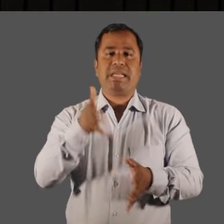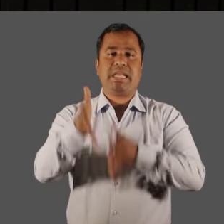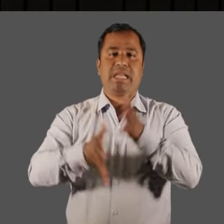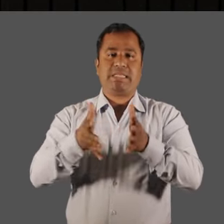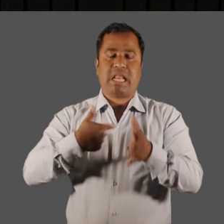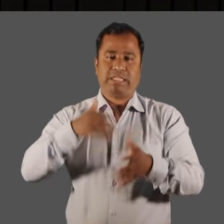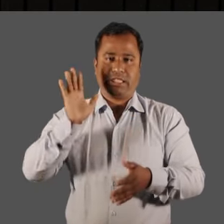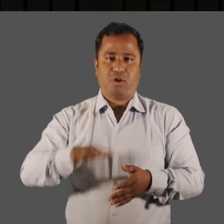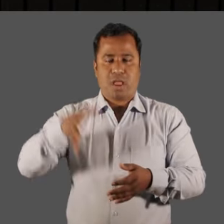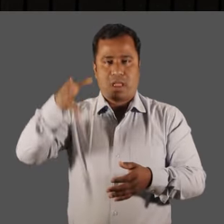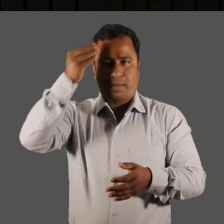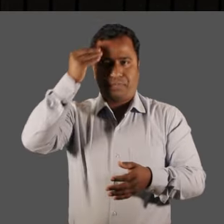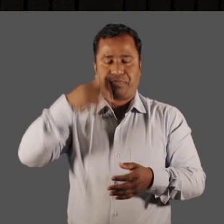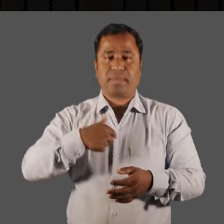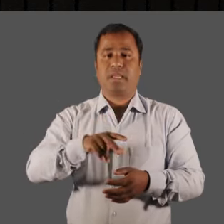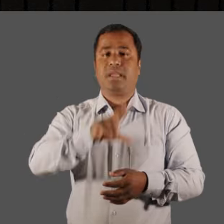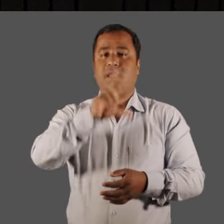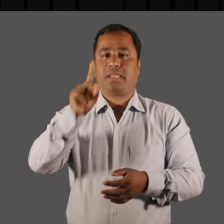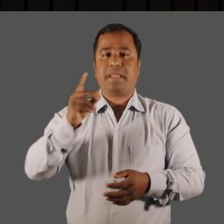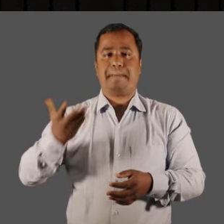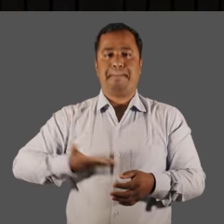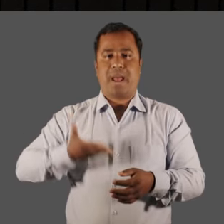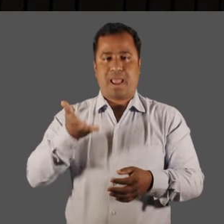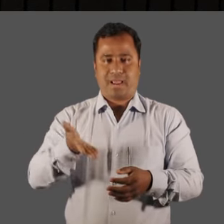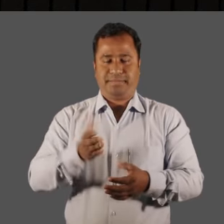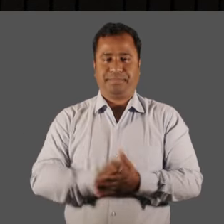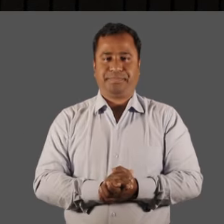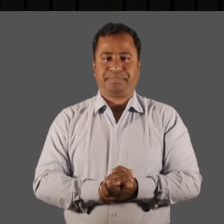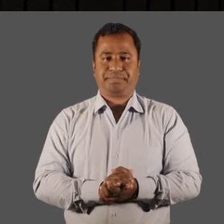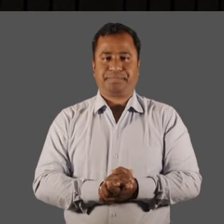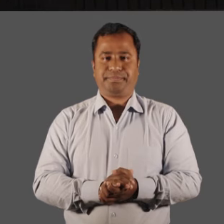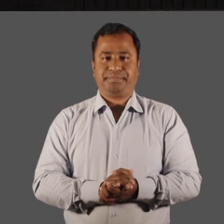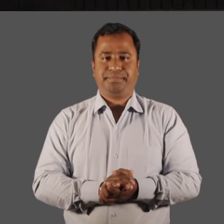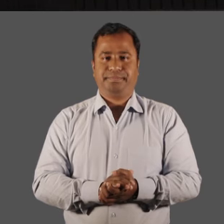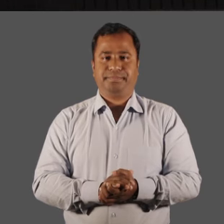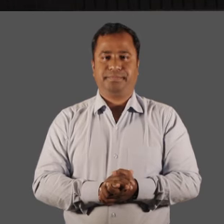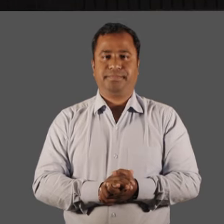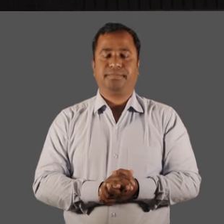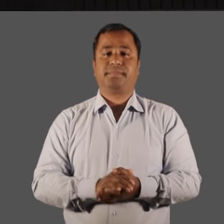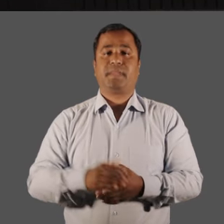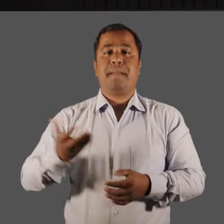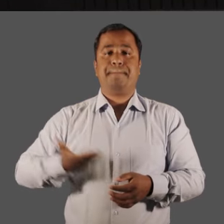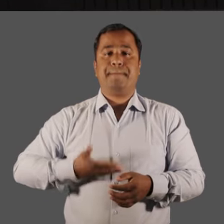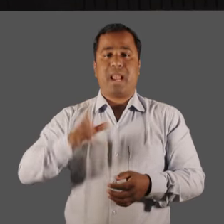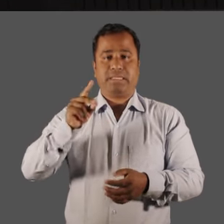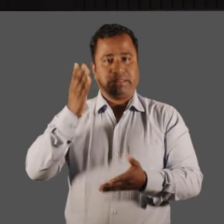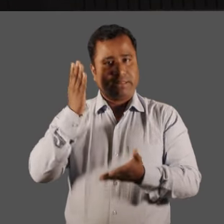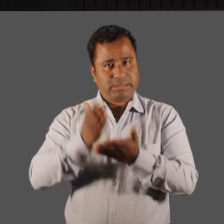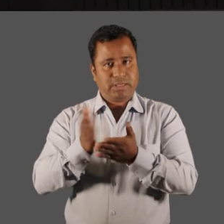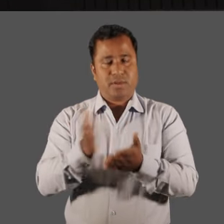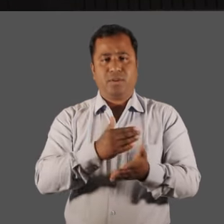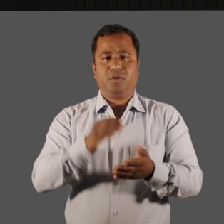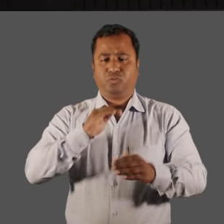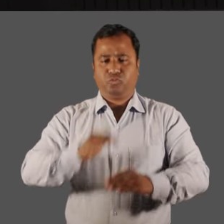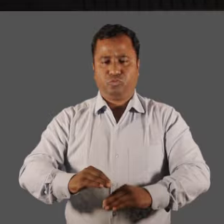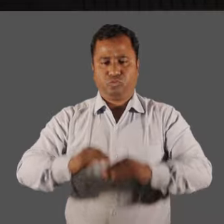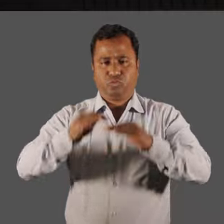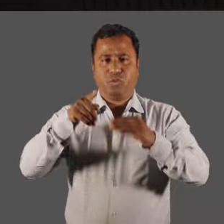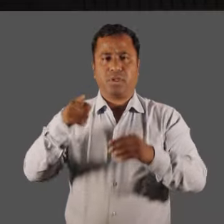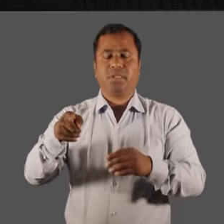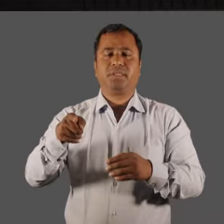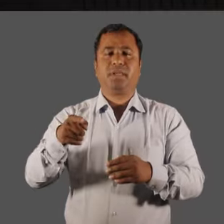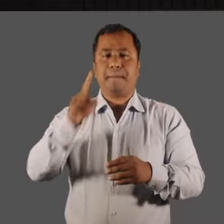ভাষাই। বাংলাটাকে আমি ২য় হিসেবেই আপনার রাখি। বাংলাটা দ্বিতীয় ভাষা ২য় হিসেবে আপনি ভাষা। দেখেন। শৈশবে আসলে আপনার বাবা-মা দোভাষী হিসাবে কি আপনাকে